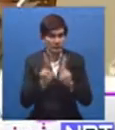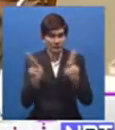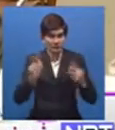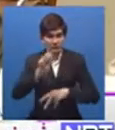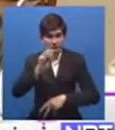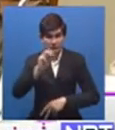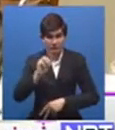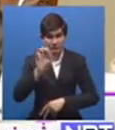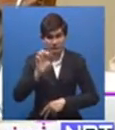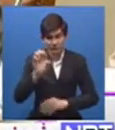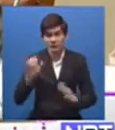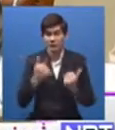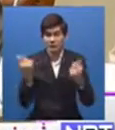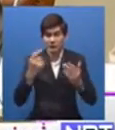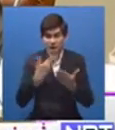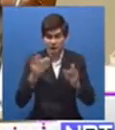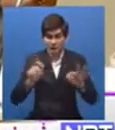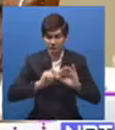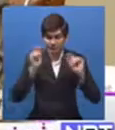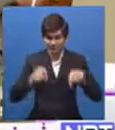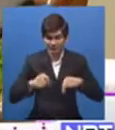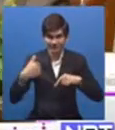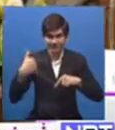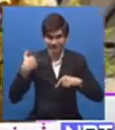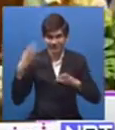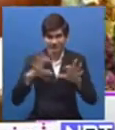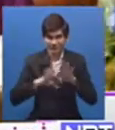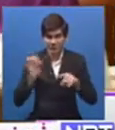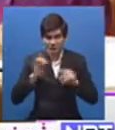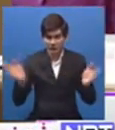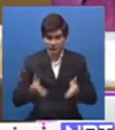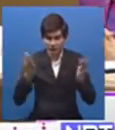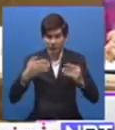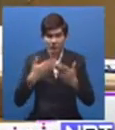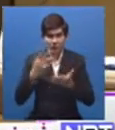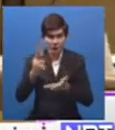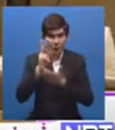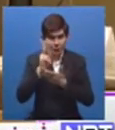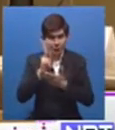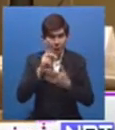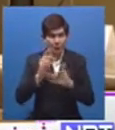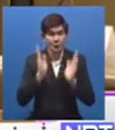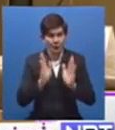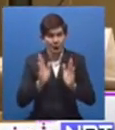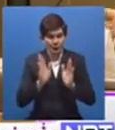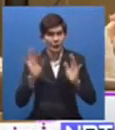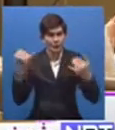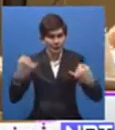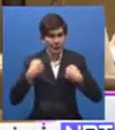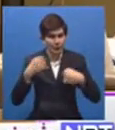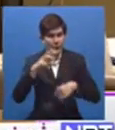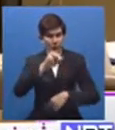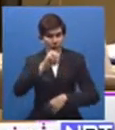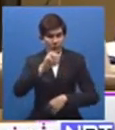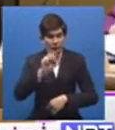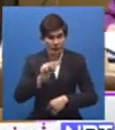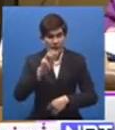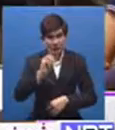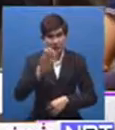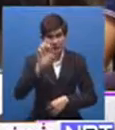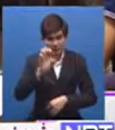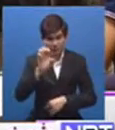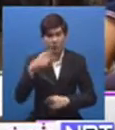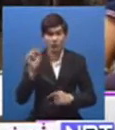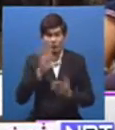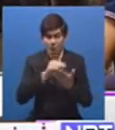Sแบงคร่วมลงนามในบันทึกความร่วมมือในการสนับสนุนสินเชื่อให้แก่ผู้ประกอบการ SMโดยใช้ข้อมูลเบื้องต้นจาก